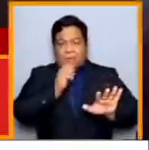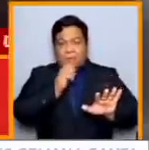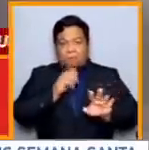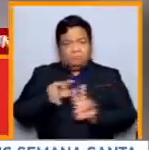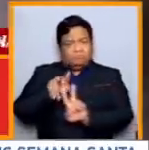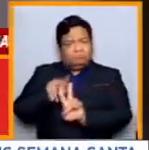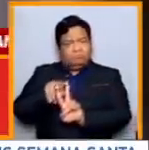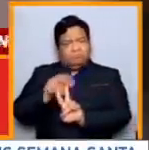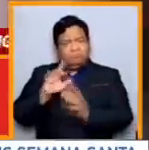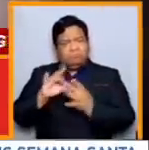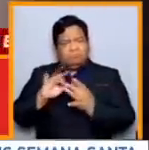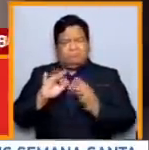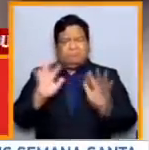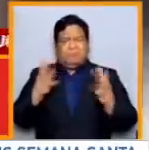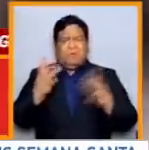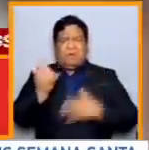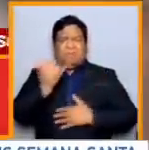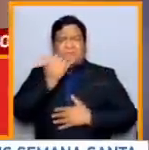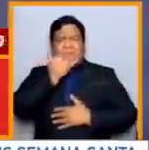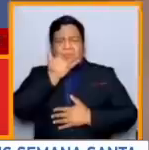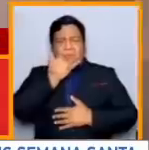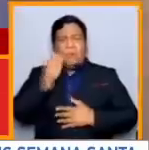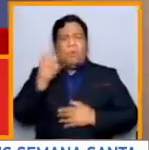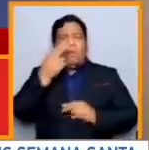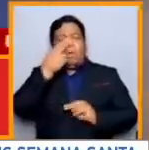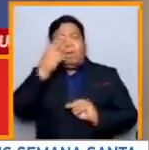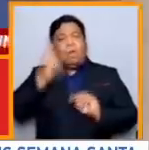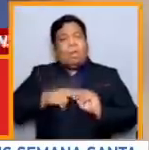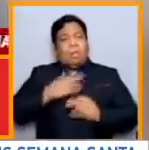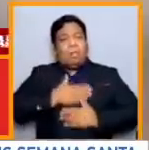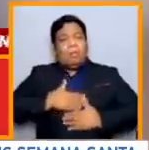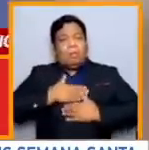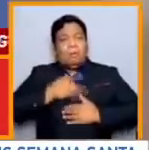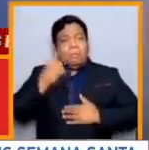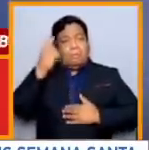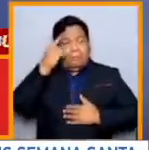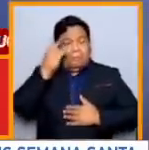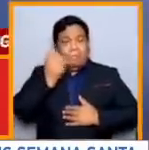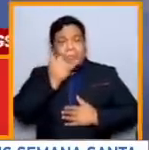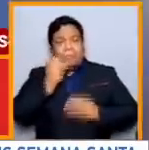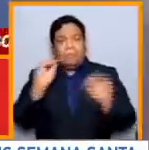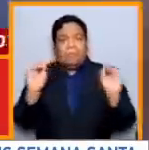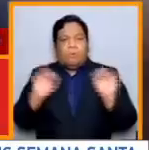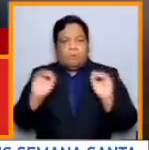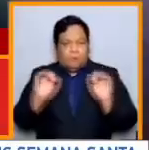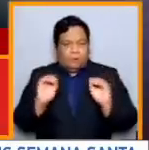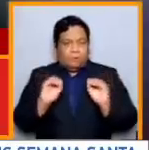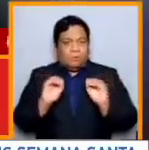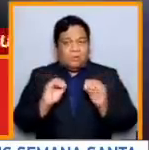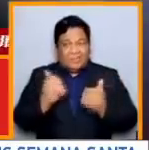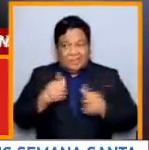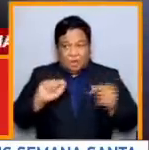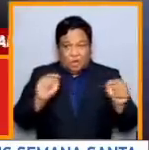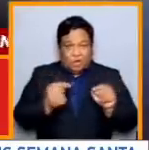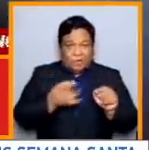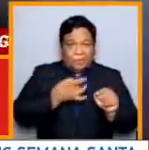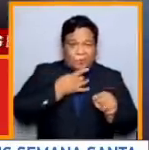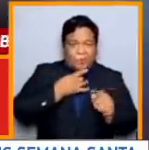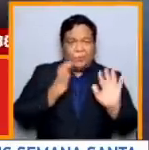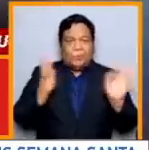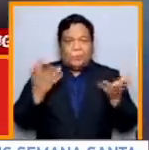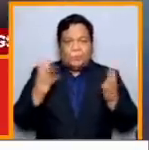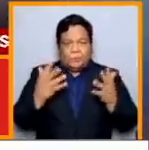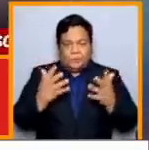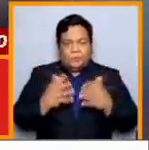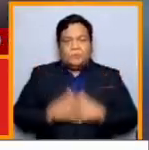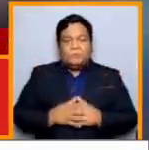ginawa. Katuwaan lang daw ito at walang malisya. Wala rin daw nasaktan at nabastos. Magsasagawa ng investigasyon